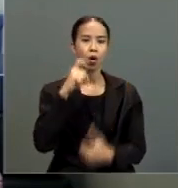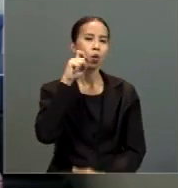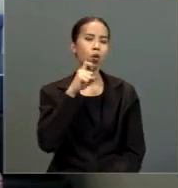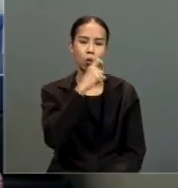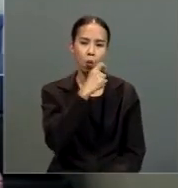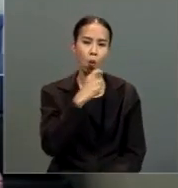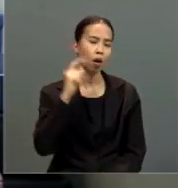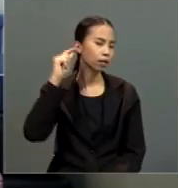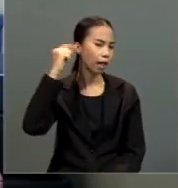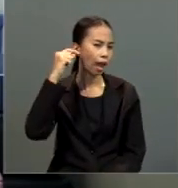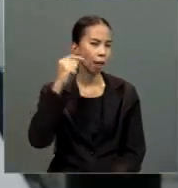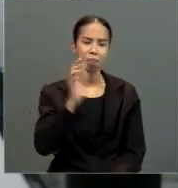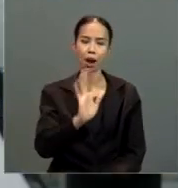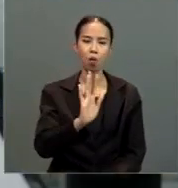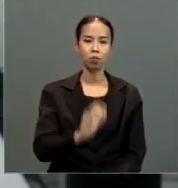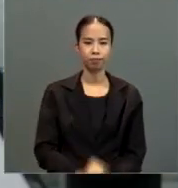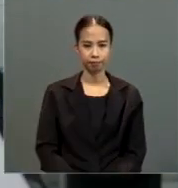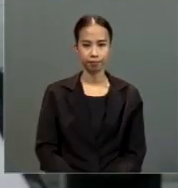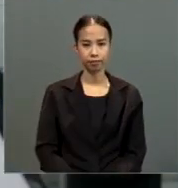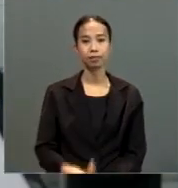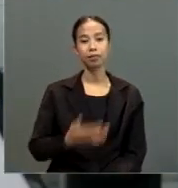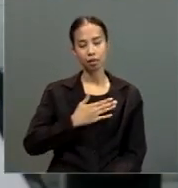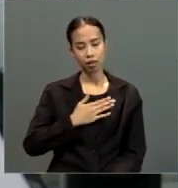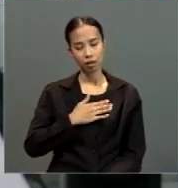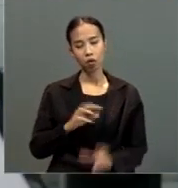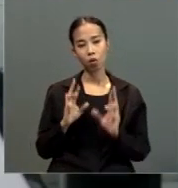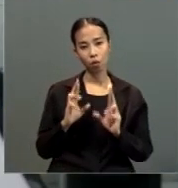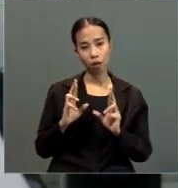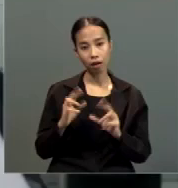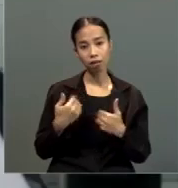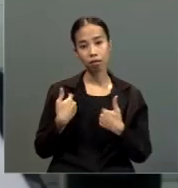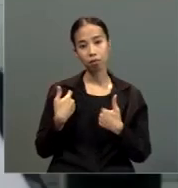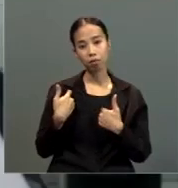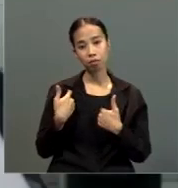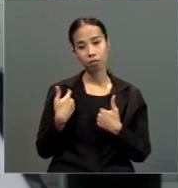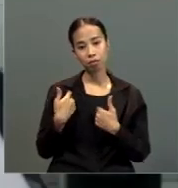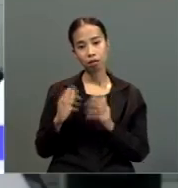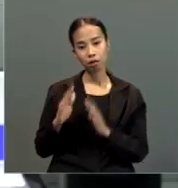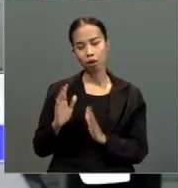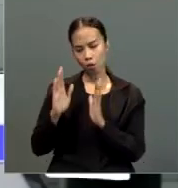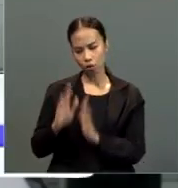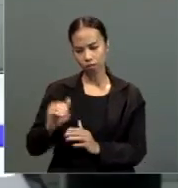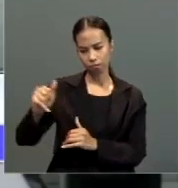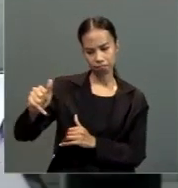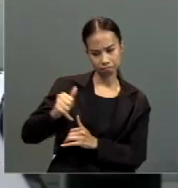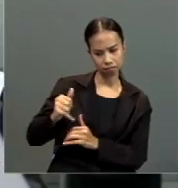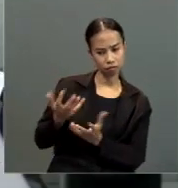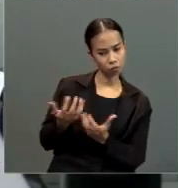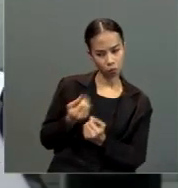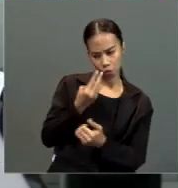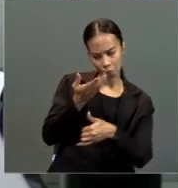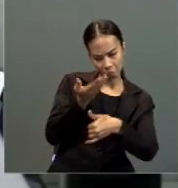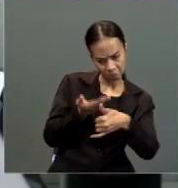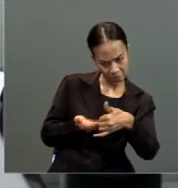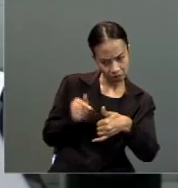ค่หู เราก็ระวังลูกค้าจอนก็ต้องมองว่าลูกค้าหน้ารับไหมเราก็จะไม่เอาเราก็จะเอ